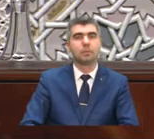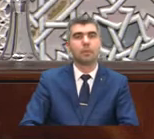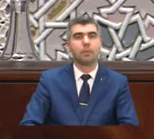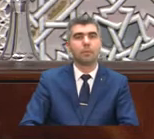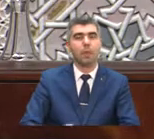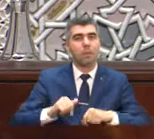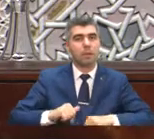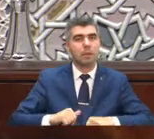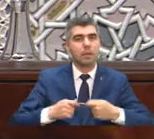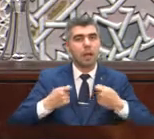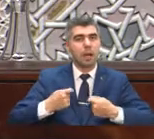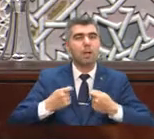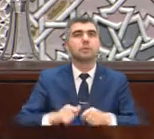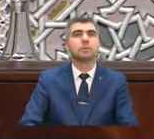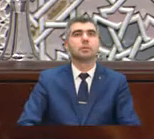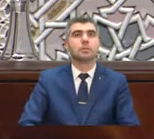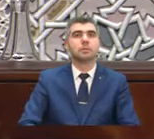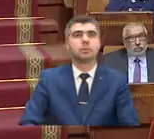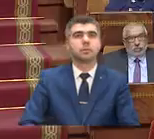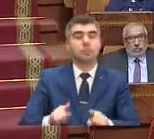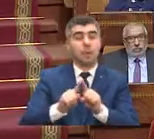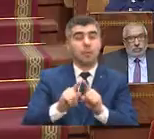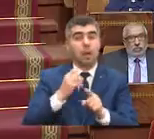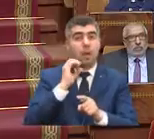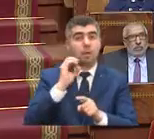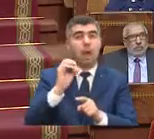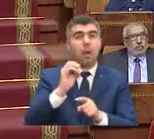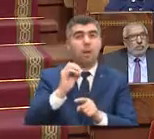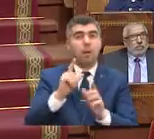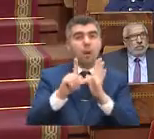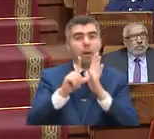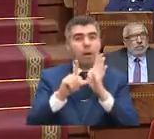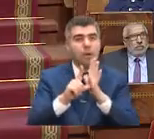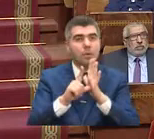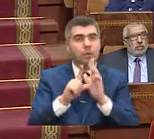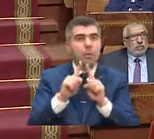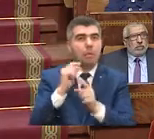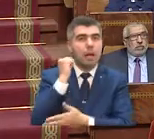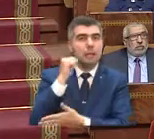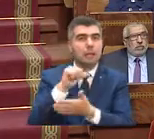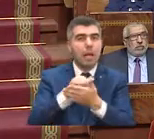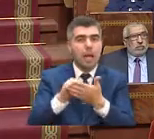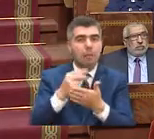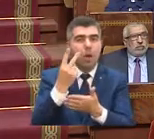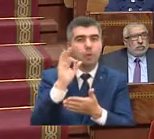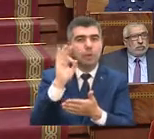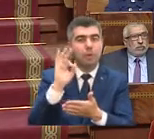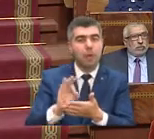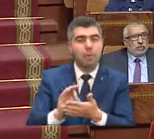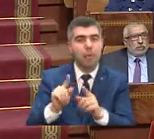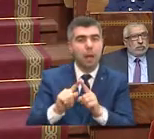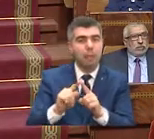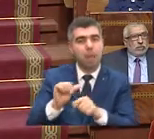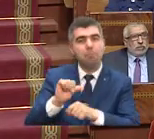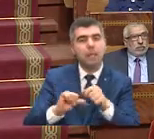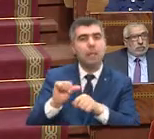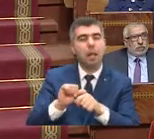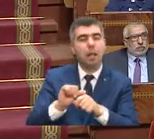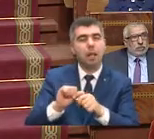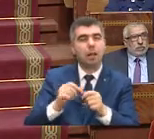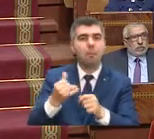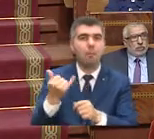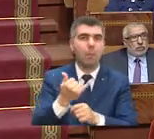الوزير المحترم، هذه حصة الجماعات من ضاربة على القيمة المضافة المقاربة ديالو خصها تغير سيد الوزير، وخص